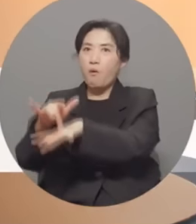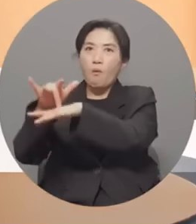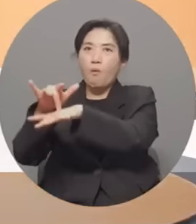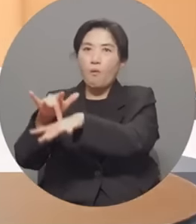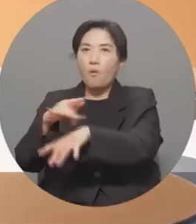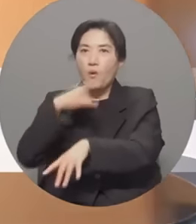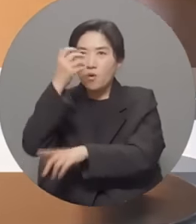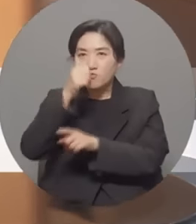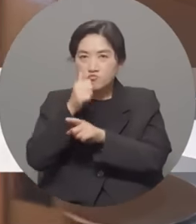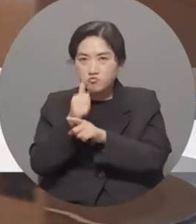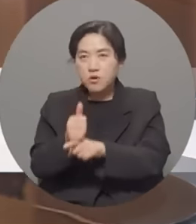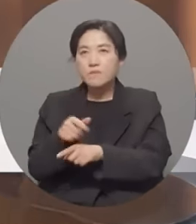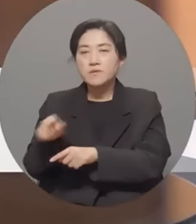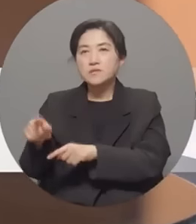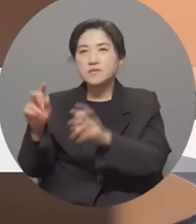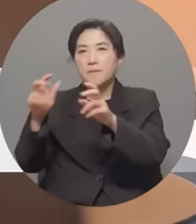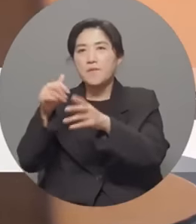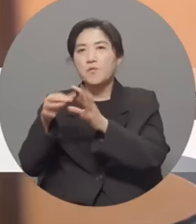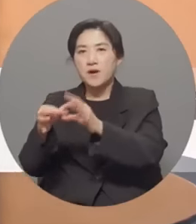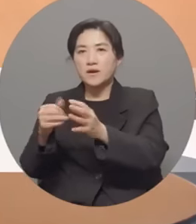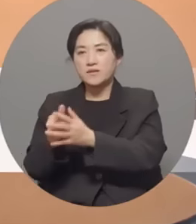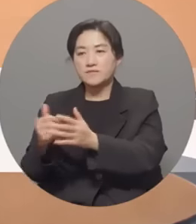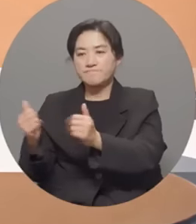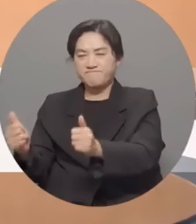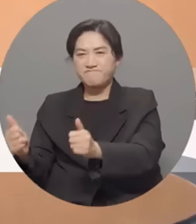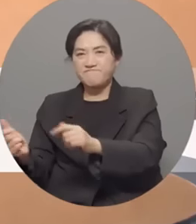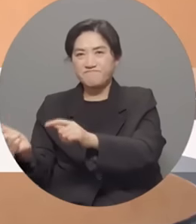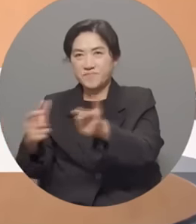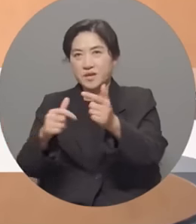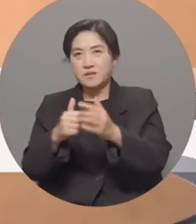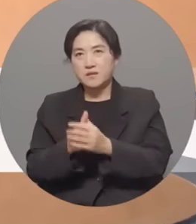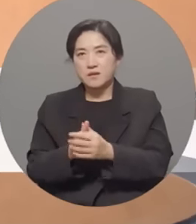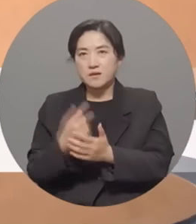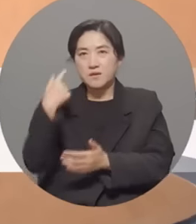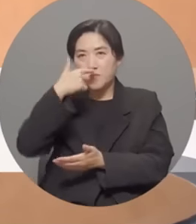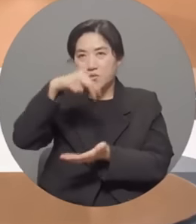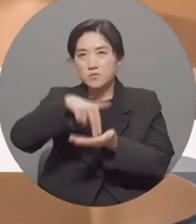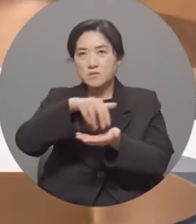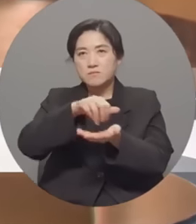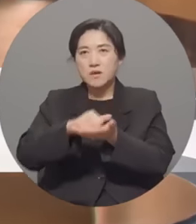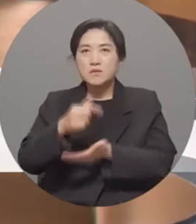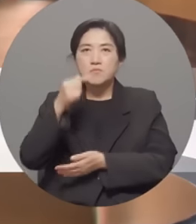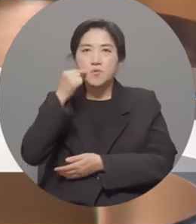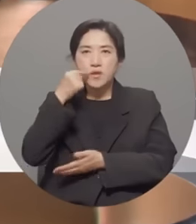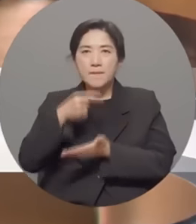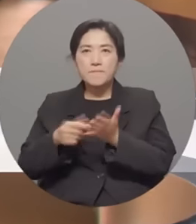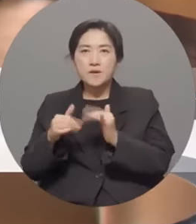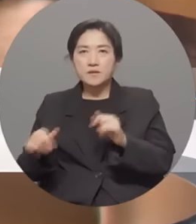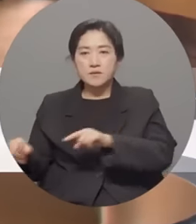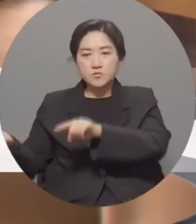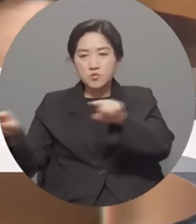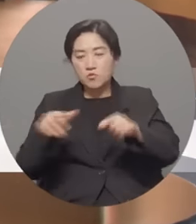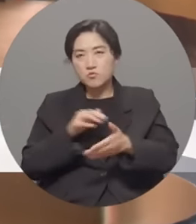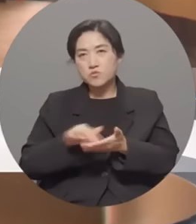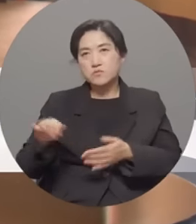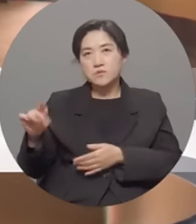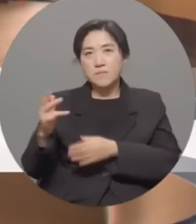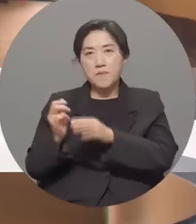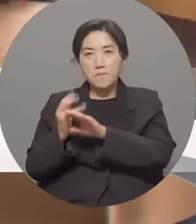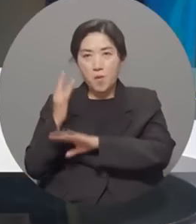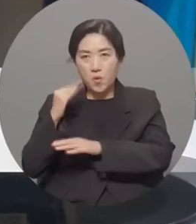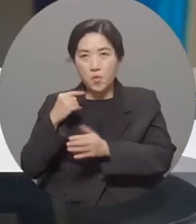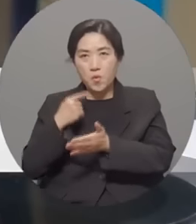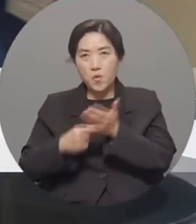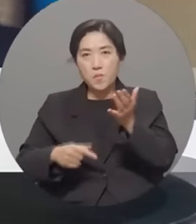수사가 시작되면서 업체 대표와 관계자들이 재판에 넘겨졌는데요. 보증금을 돌려받지 못한 피해자가 전국적으로